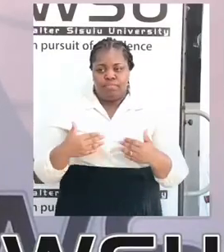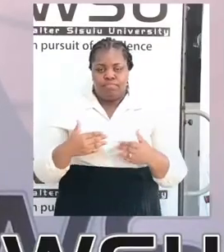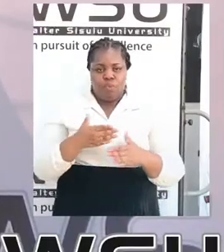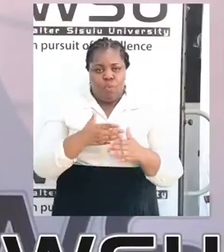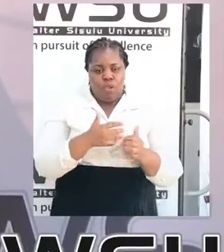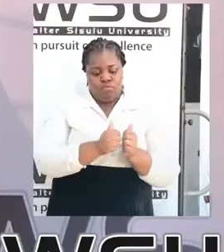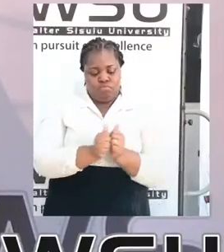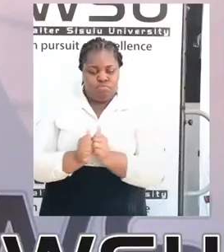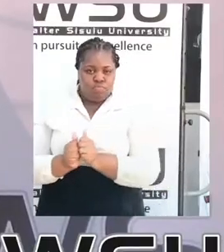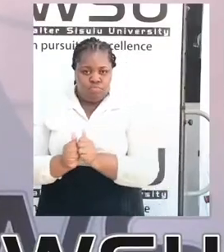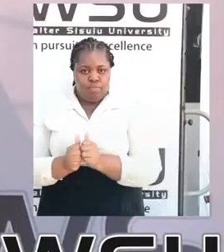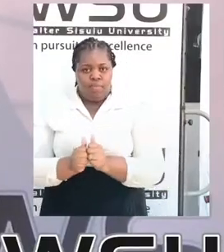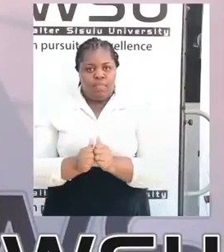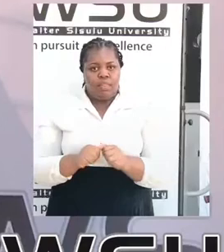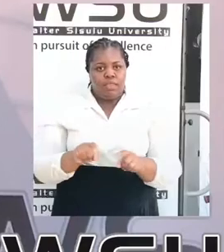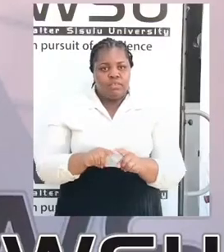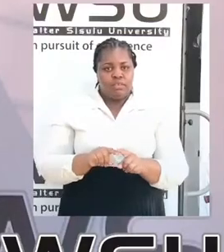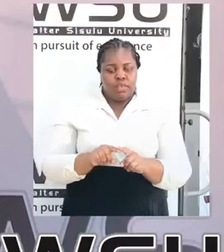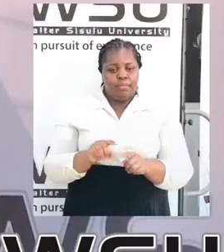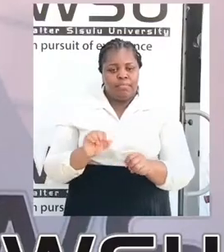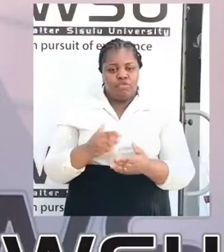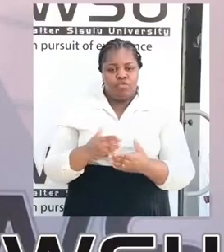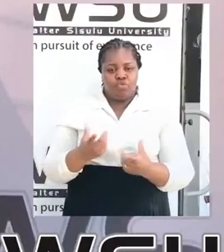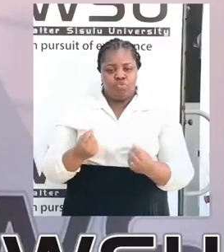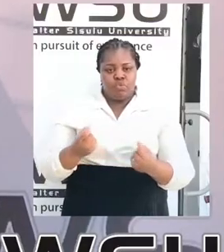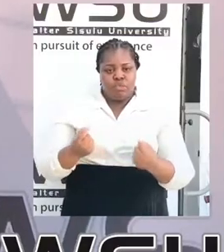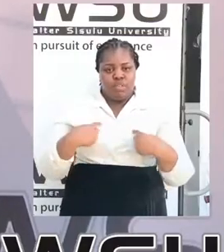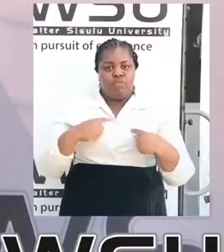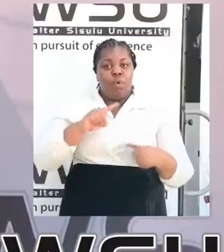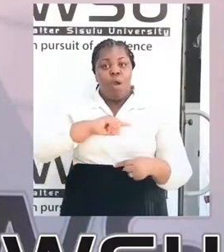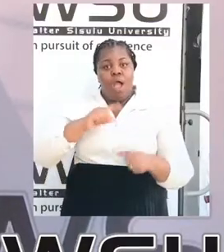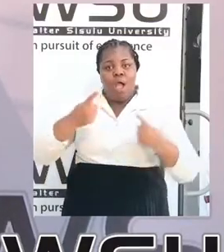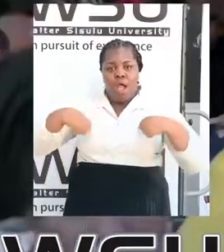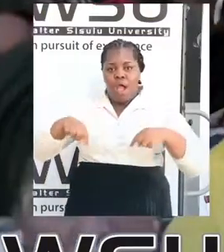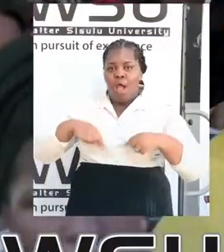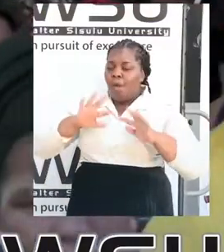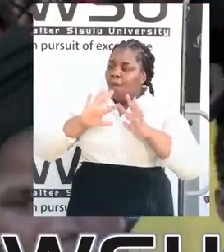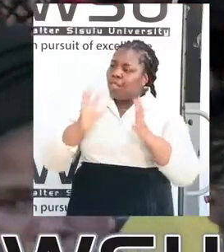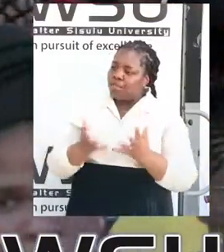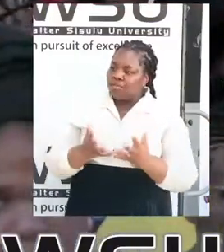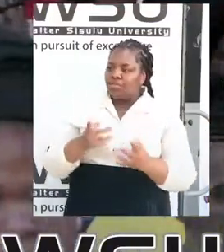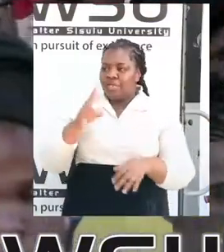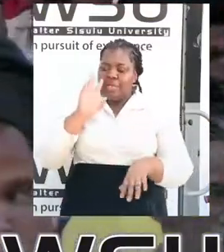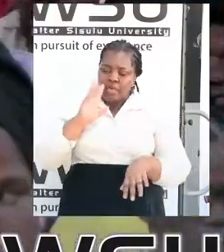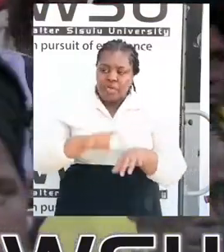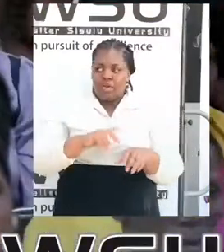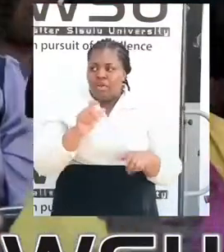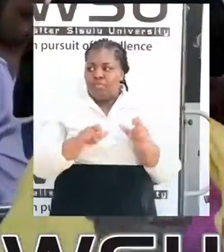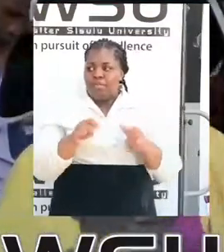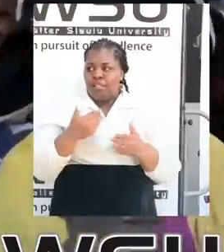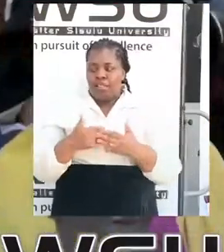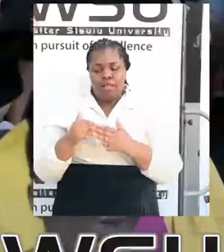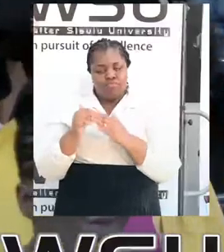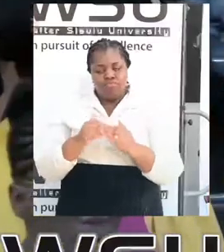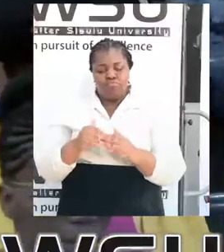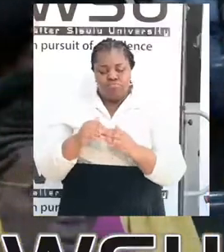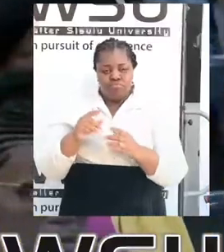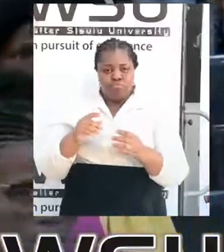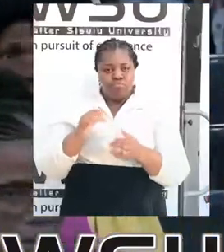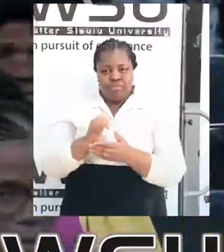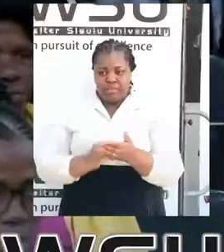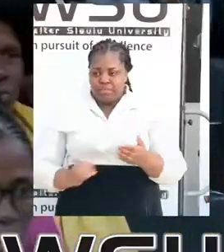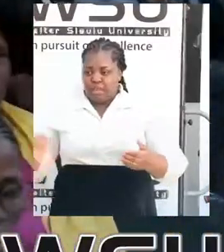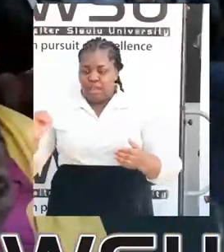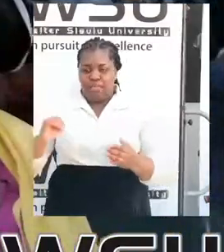ukuphilisana nifunde noziphilela kuba izwe esikulo lifuna abantu abakwaziyo ukuziphilela